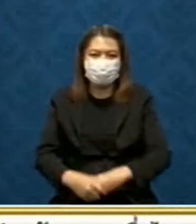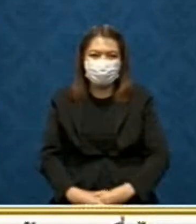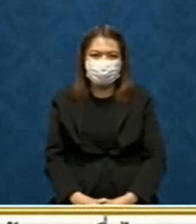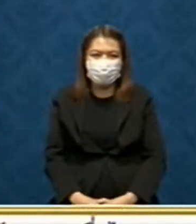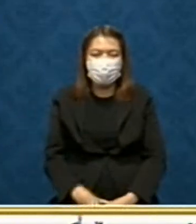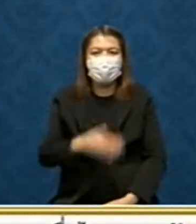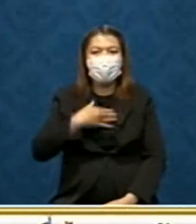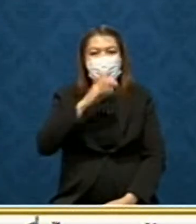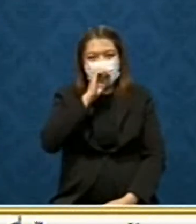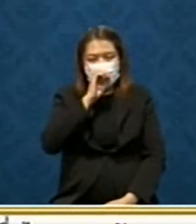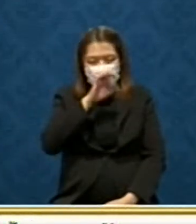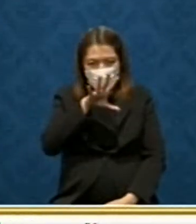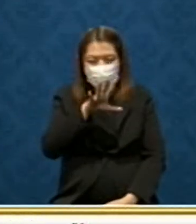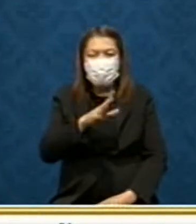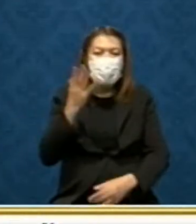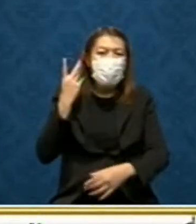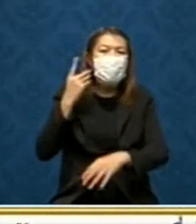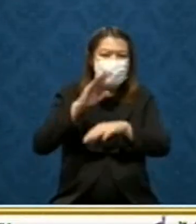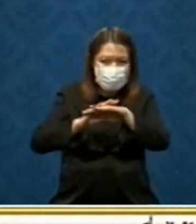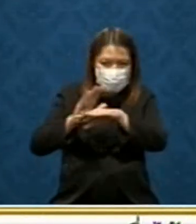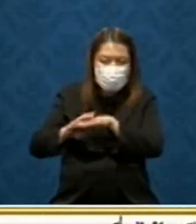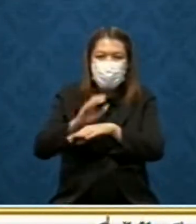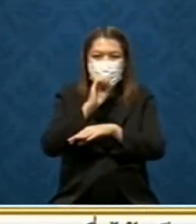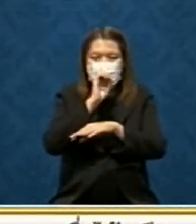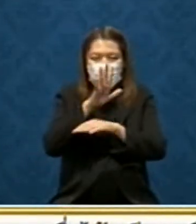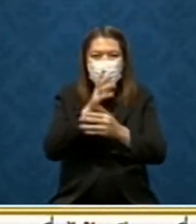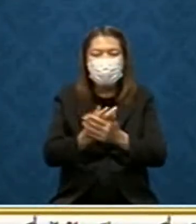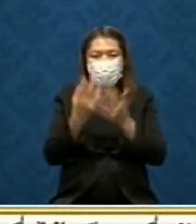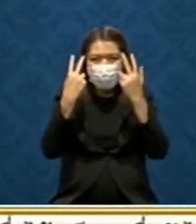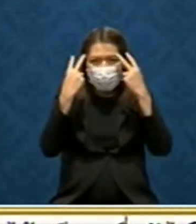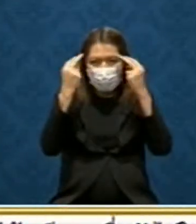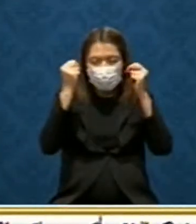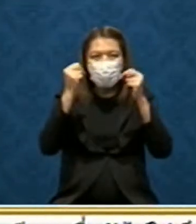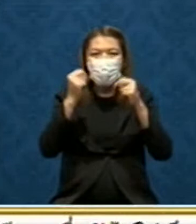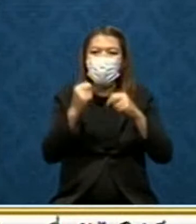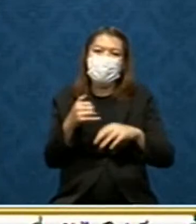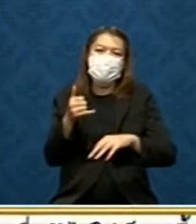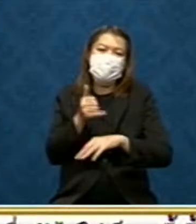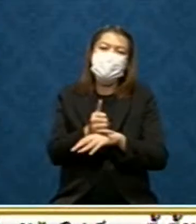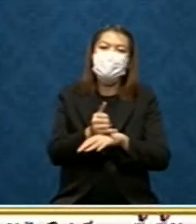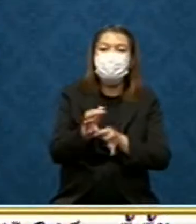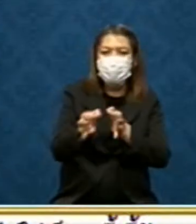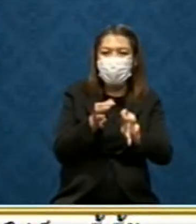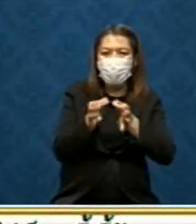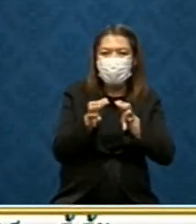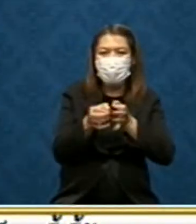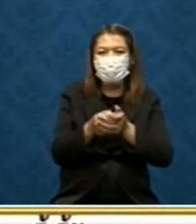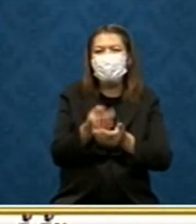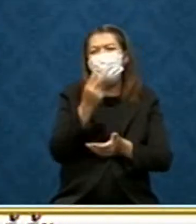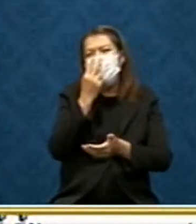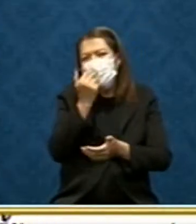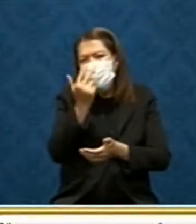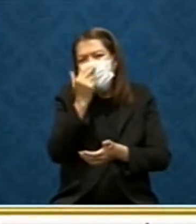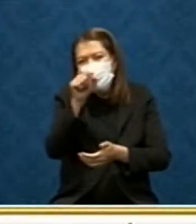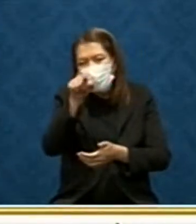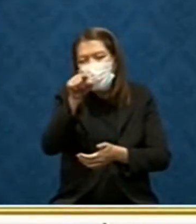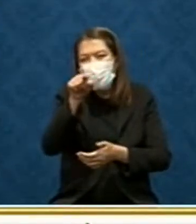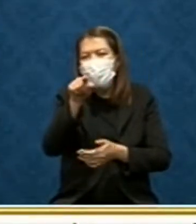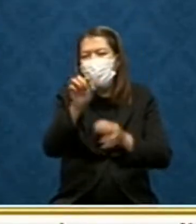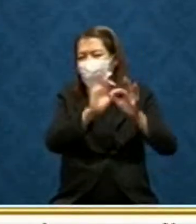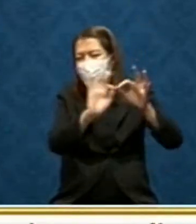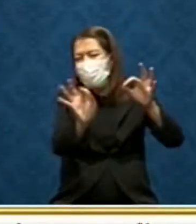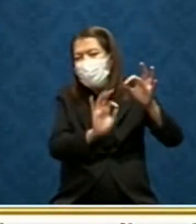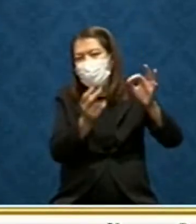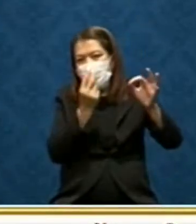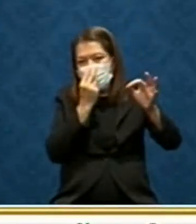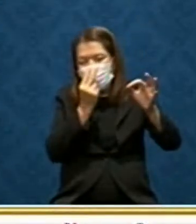ผมจะบอกท่านแล้วาวานบอกแล้ด้วยผ่านไปอ บอกทยกเลย นายกกขึ้มาตอบบอกวา คุไปดูดี รายลเอีย